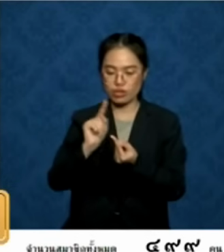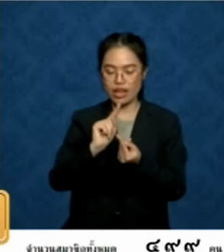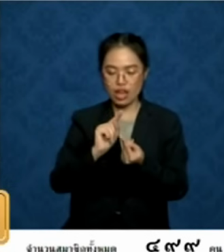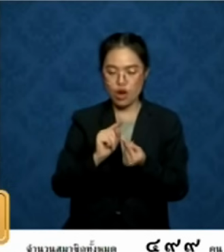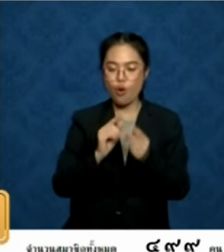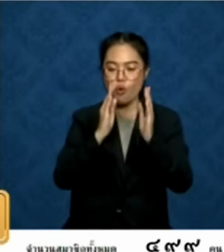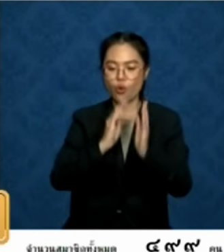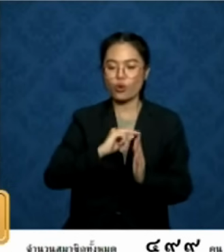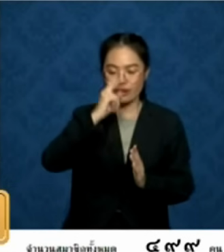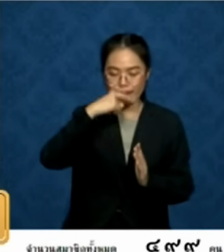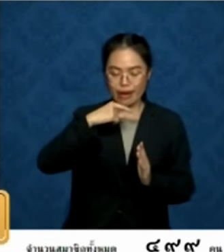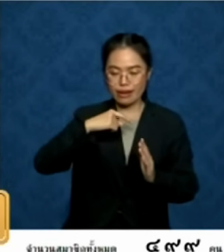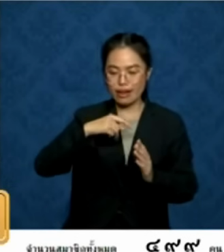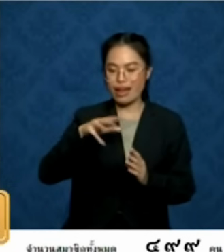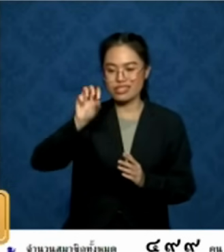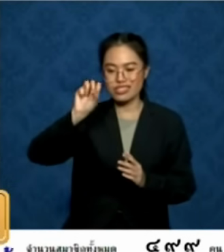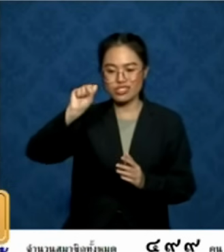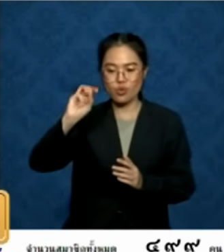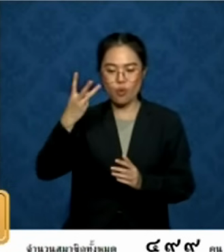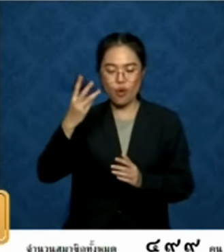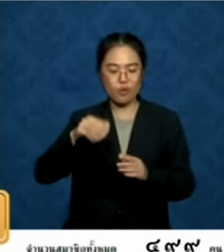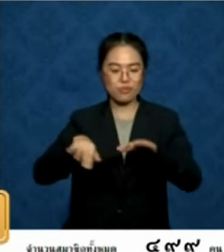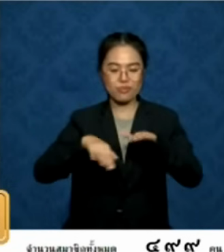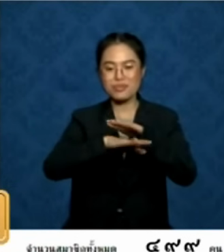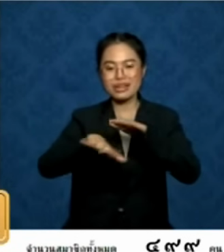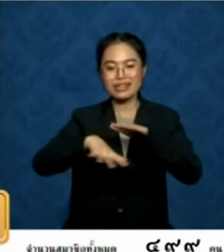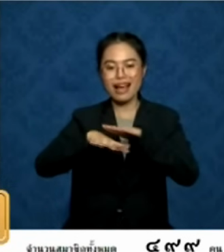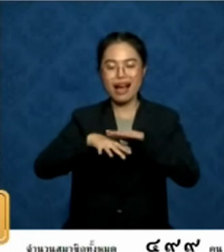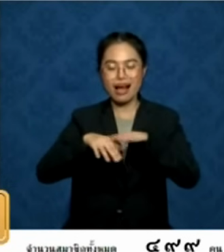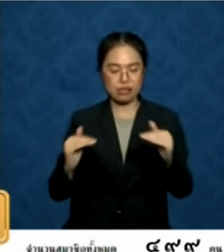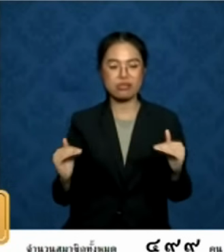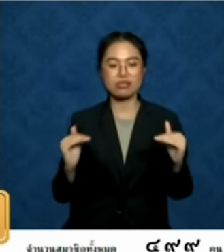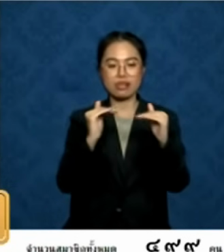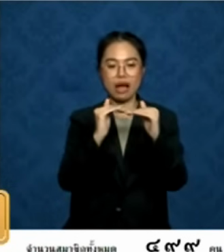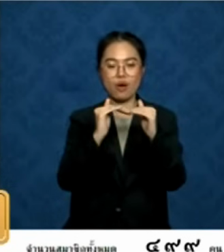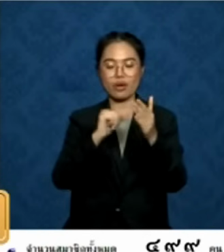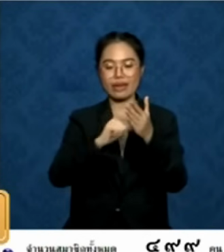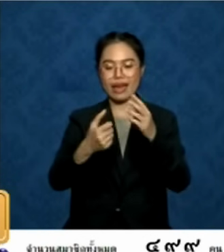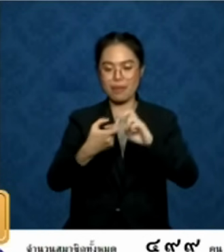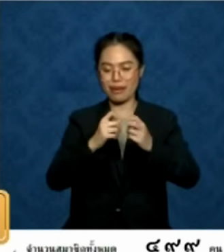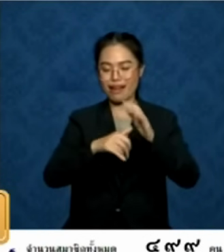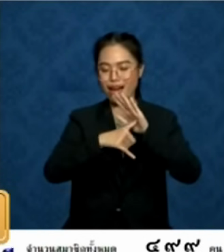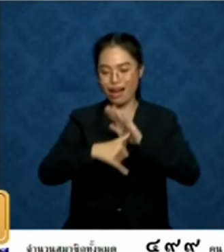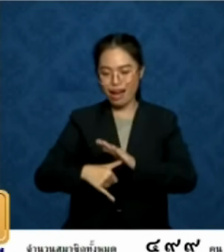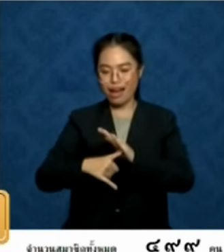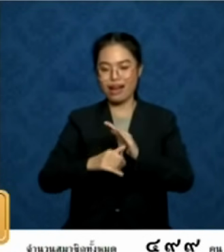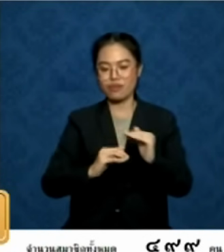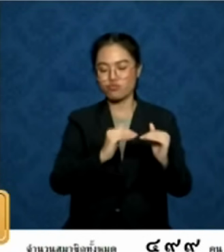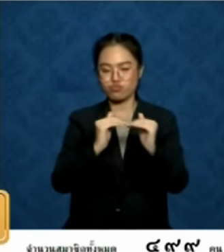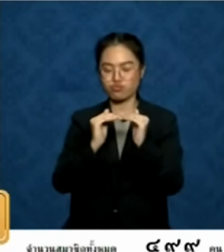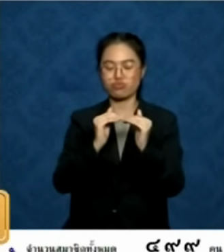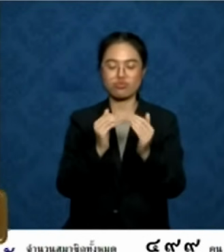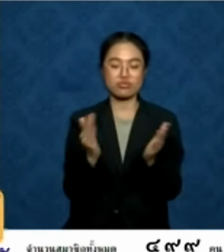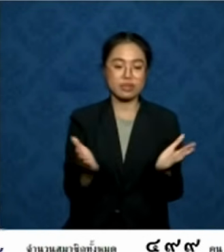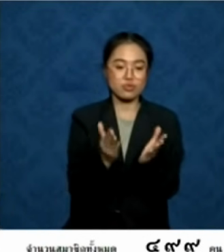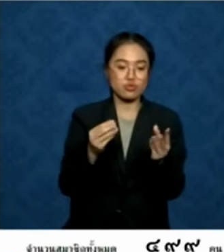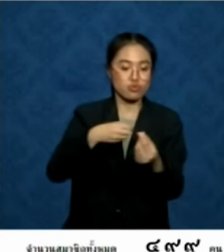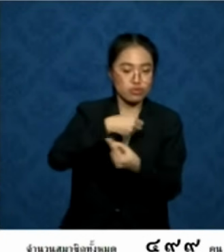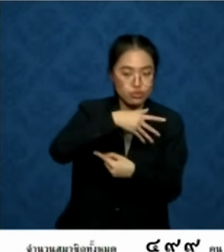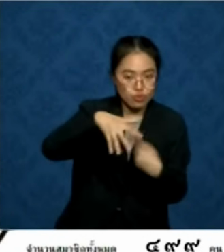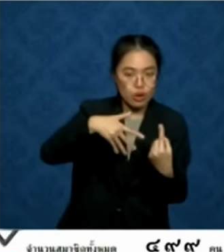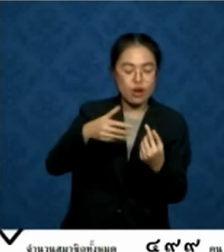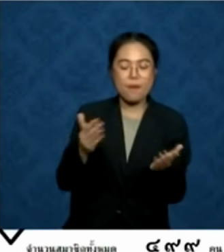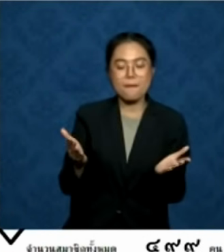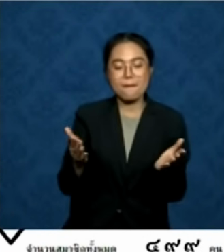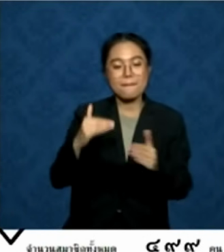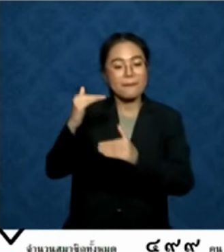การพื้นฐานอย่างทั่วถึงเป็นธรรมและลดความเหลื่อมล้ำในทุกมิติส่งเสริมสภาพแวดล้อมและกลไกที่ส่งเสริมการพัฒนาเศรษฐกิจร